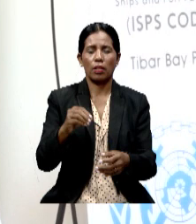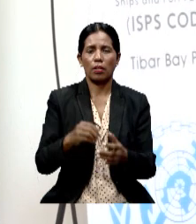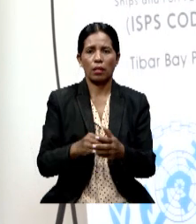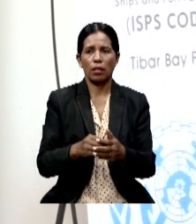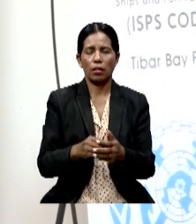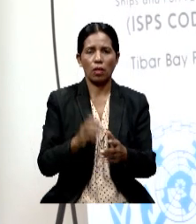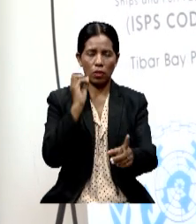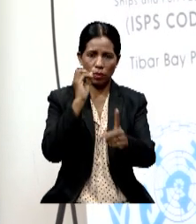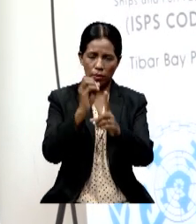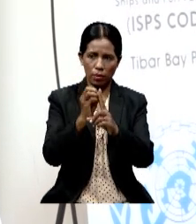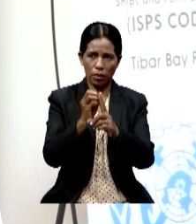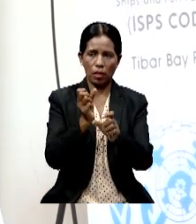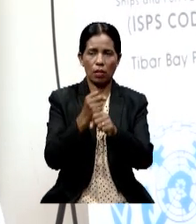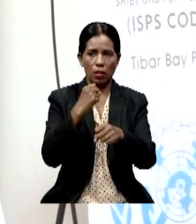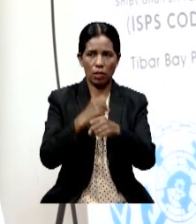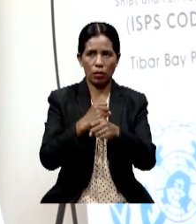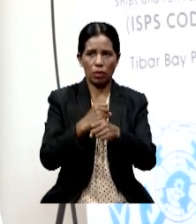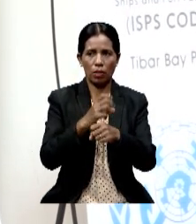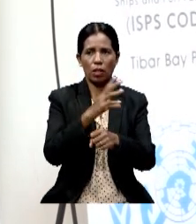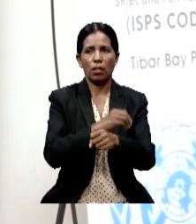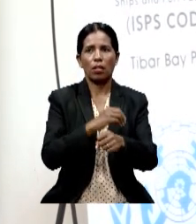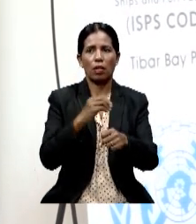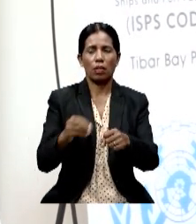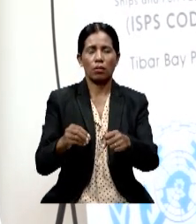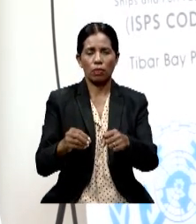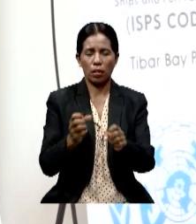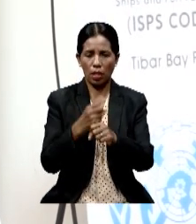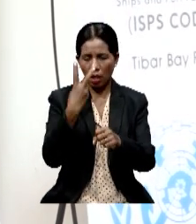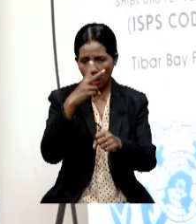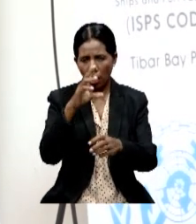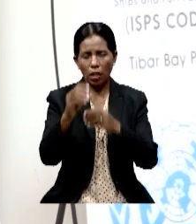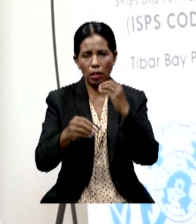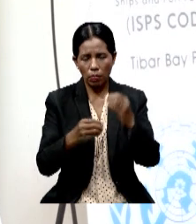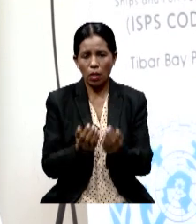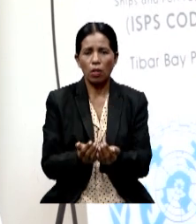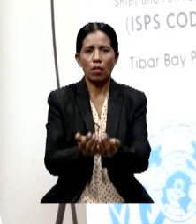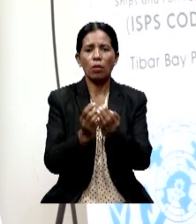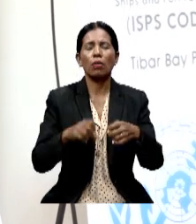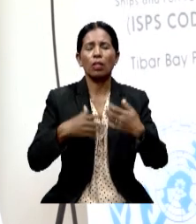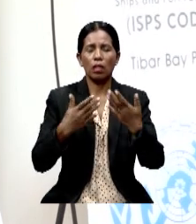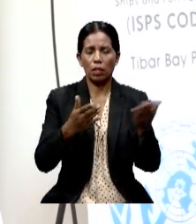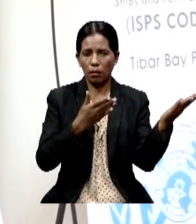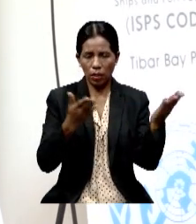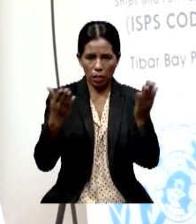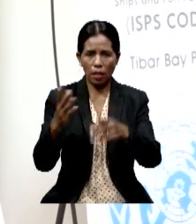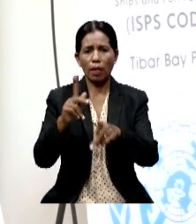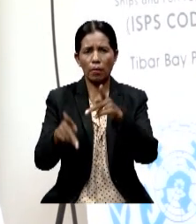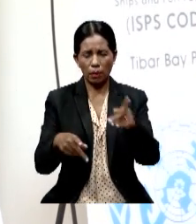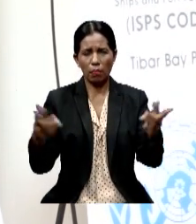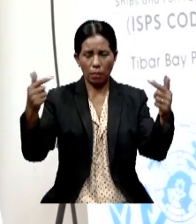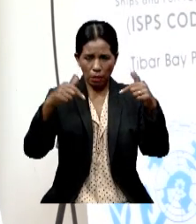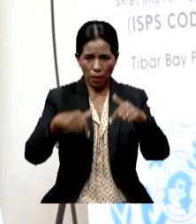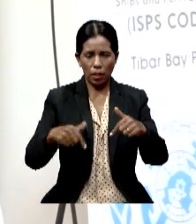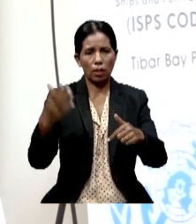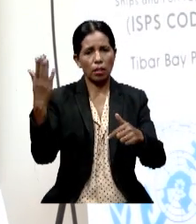ni objektif para hodi hal hodi regula, hodi hal kontrolasaun, ro ho ema nebe tamasai ha Porto